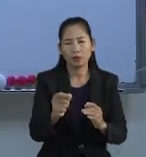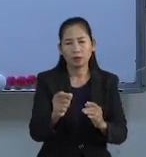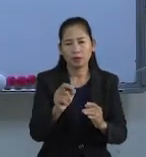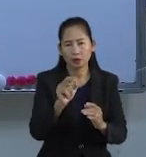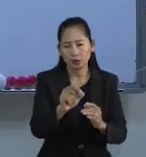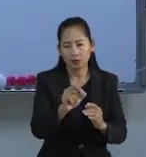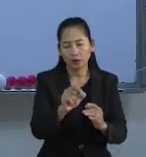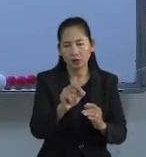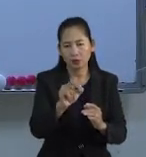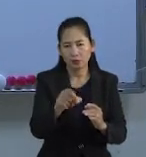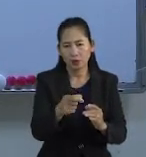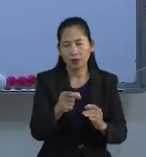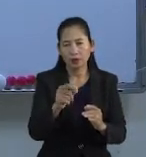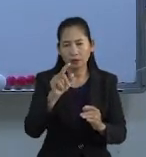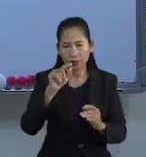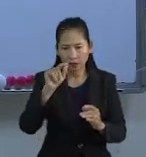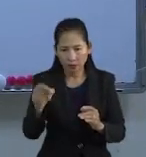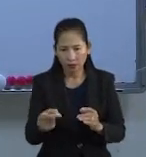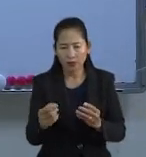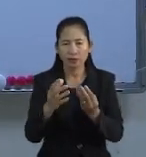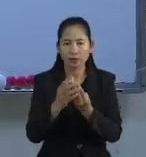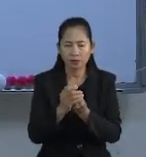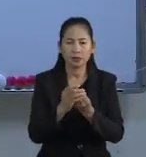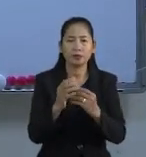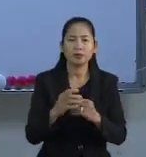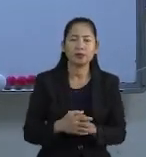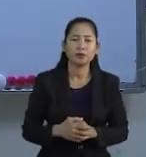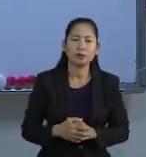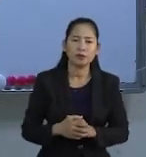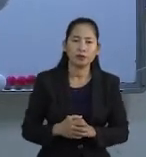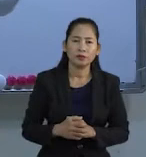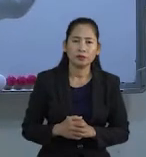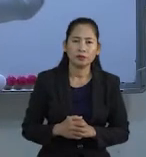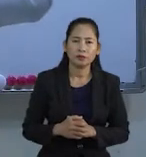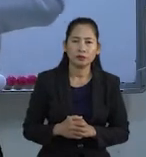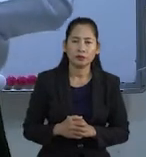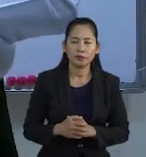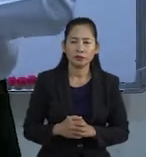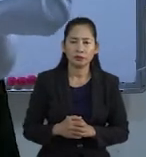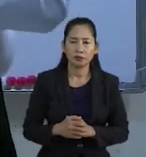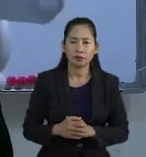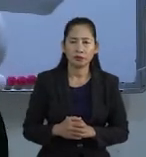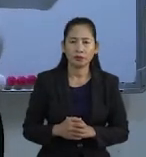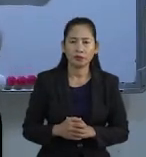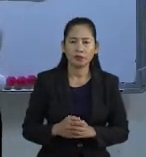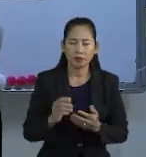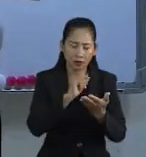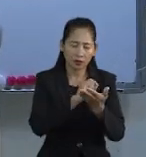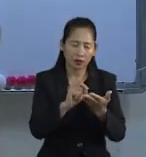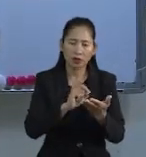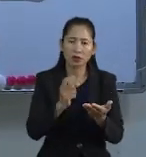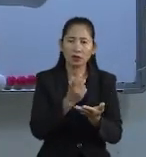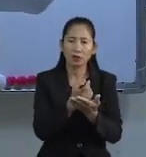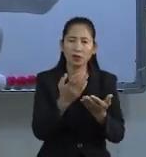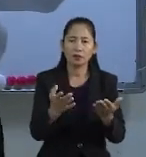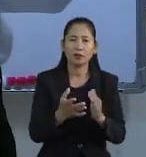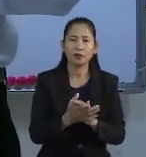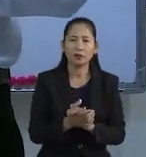phía tỏ máu bán cái án chúng luôn tu sĩ phía và cả án đang ai chúng mới cái xe dòng mấy